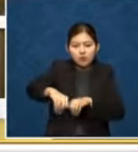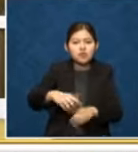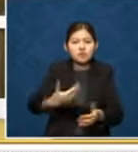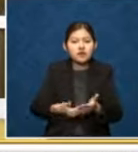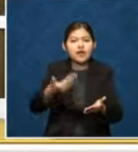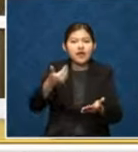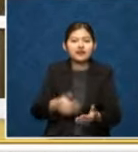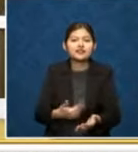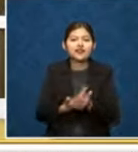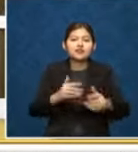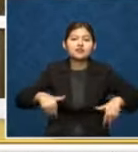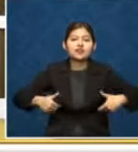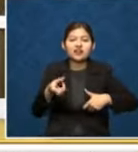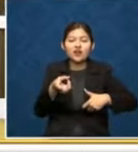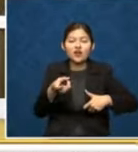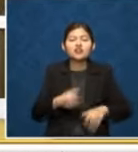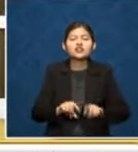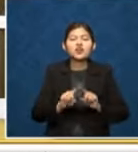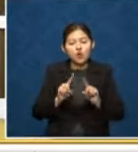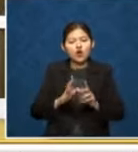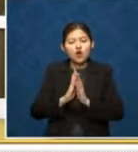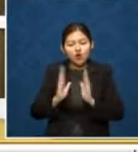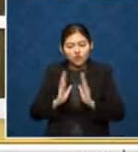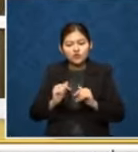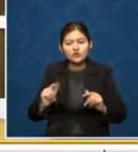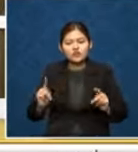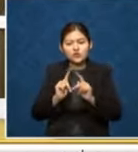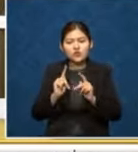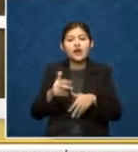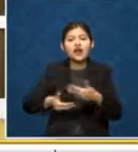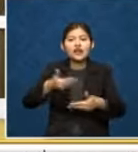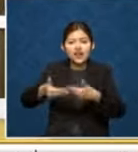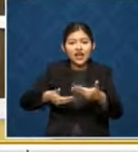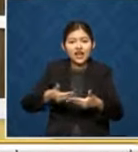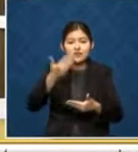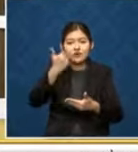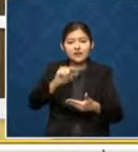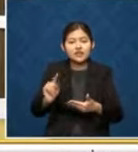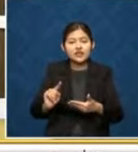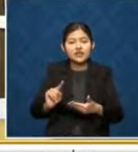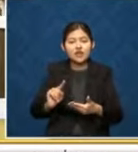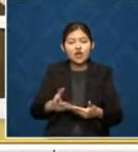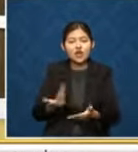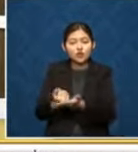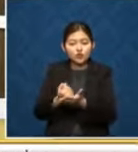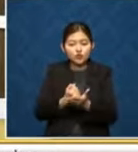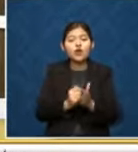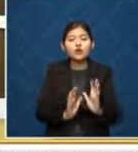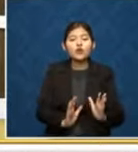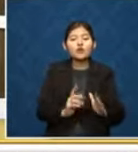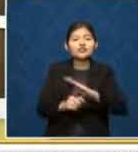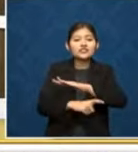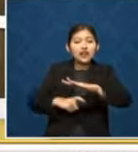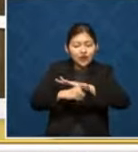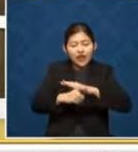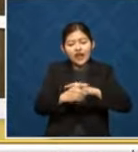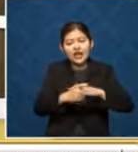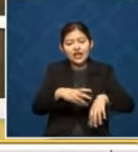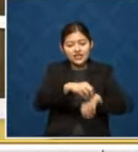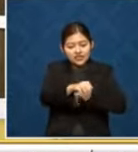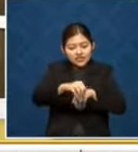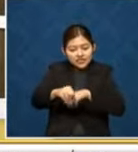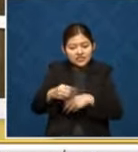โดยท่านรัฐมนตรีภูมิธรรมนะครับที่ได้มีโครงการพาณิชย์ช่วยชาวนาซึ่งช่วงนี้ก็จะซื้อข้าวเป